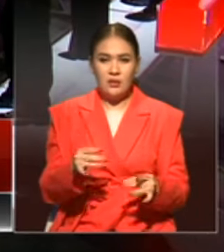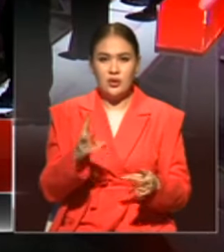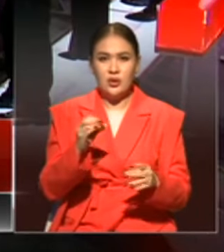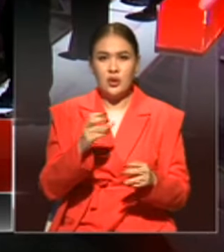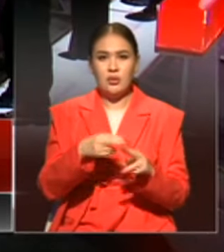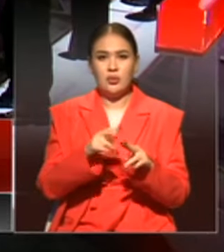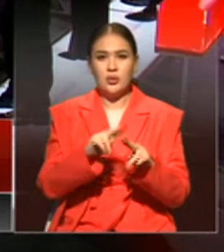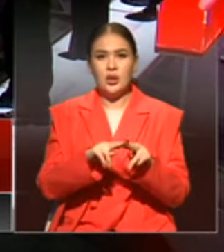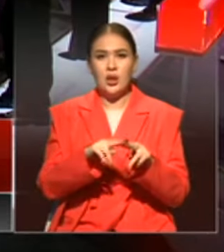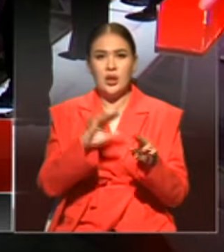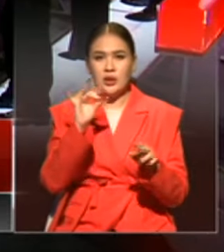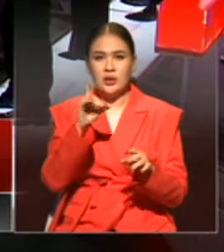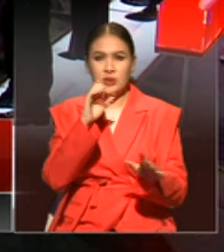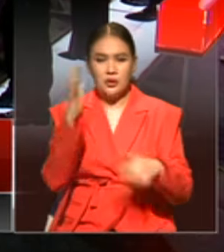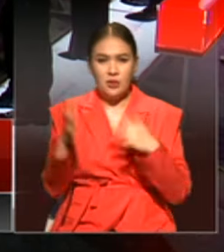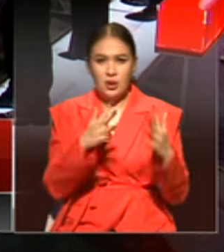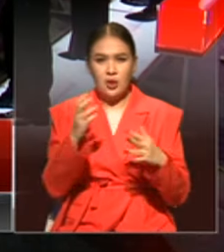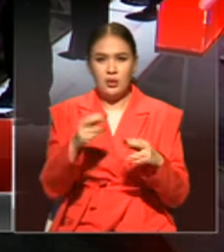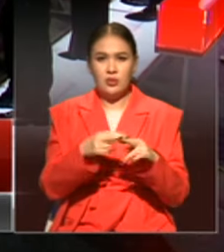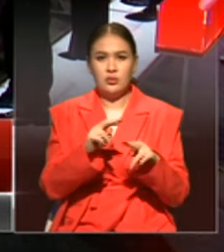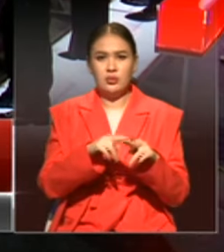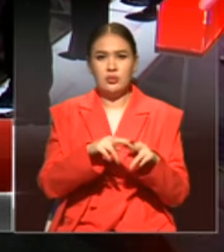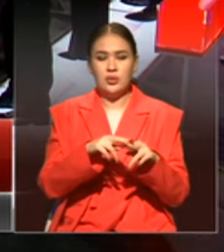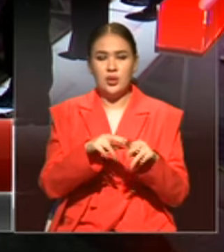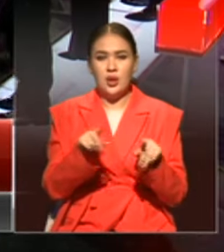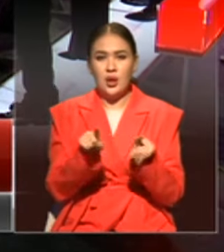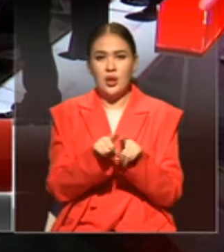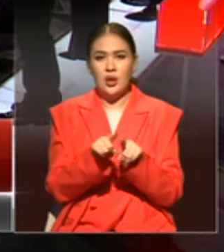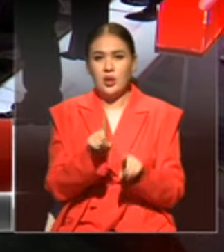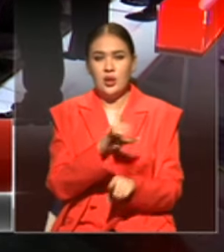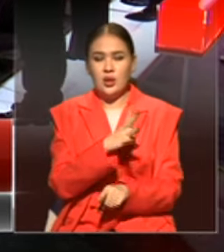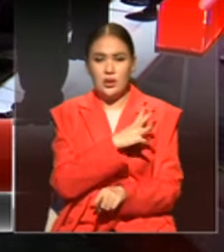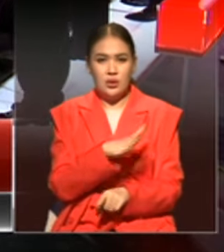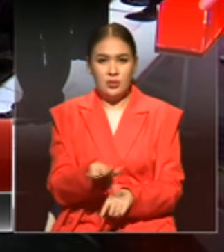бір пікірім. Енді мамандар қалай ойлайды білмеймін, соған бір